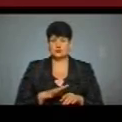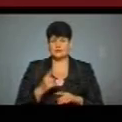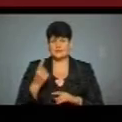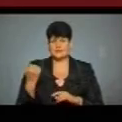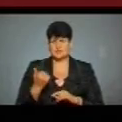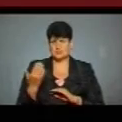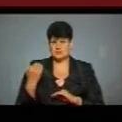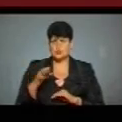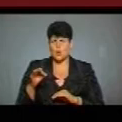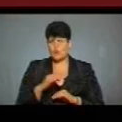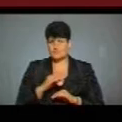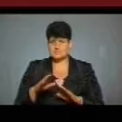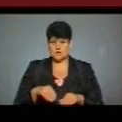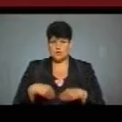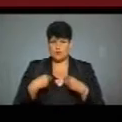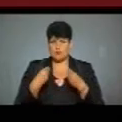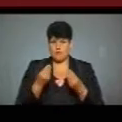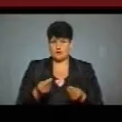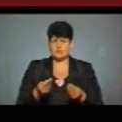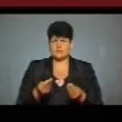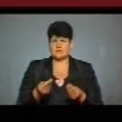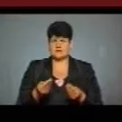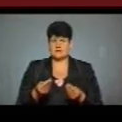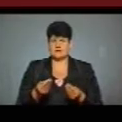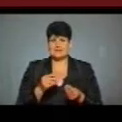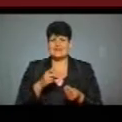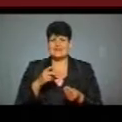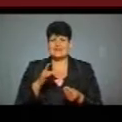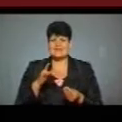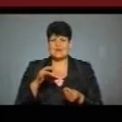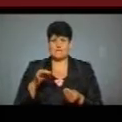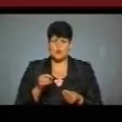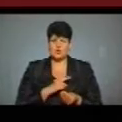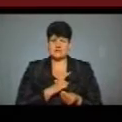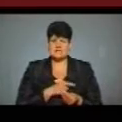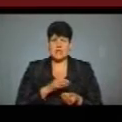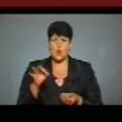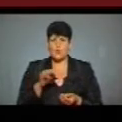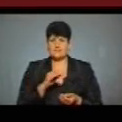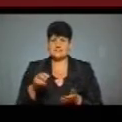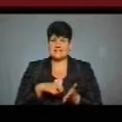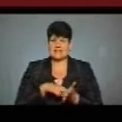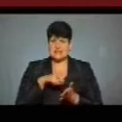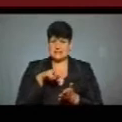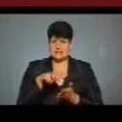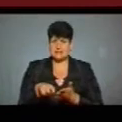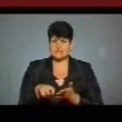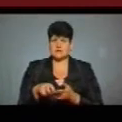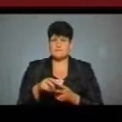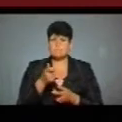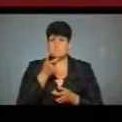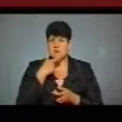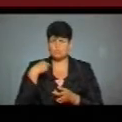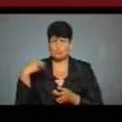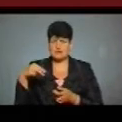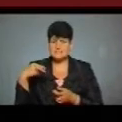подано від Всеукраїнського громадського об'єднання «Автоєвросила» офіційний лист із зверненням до пана президента